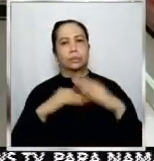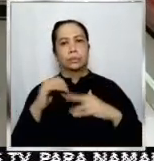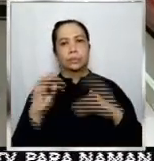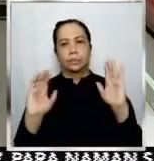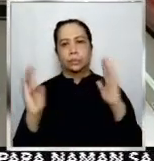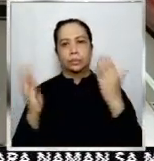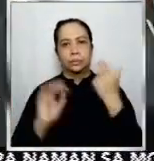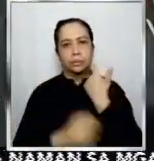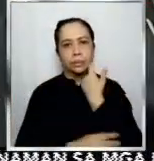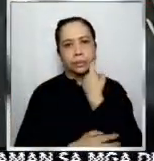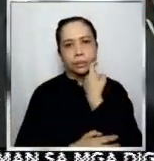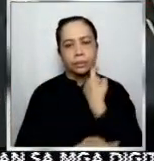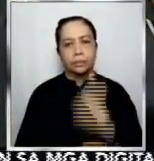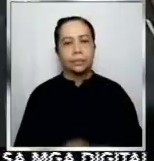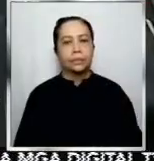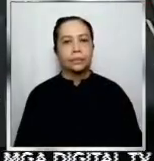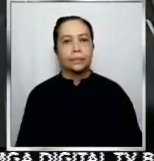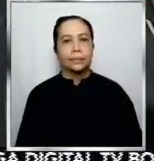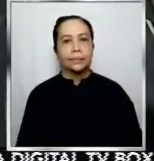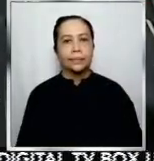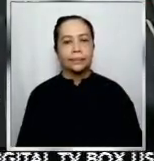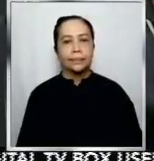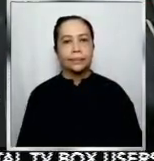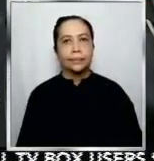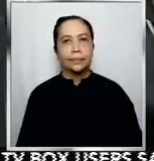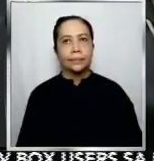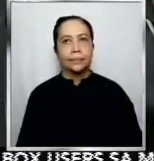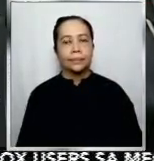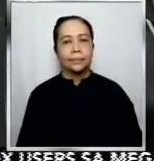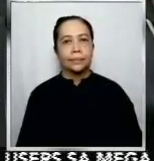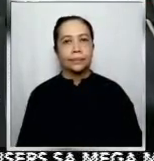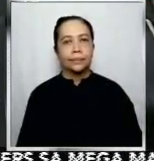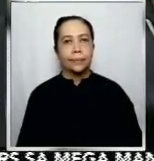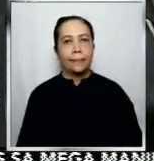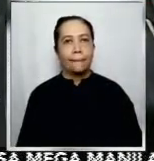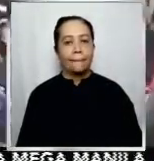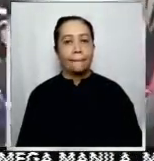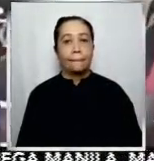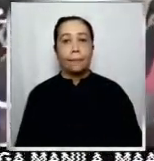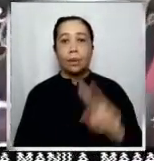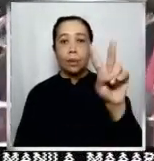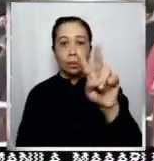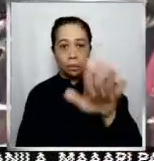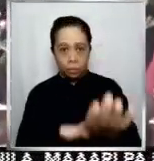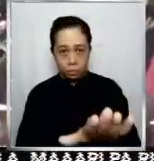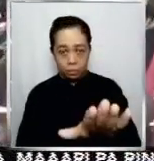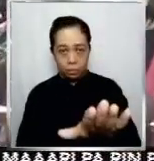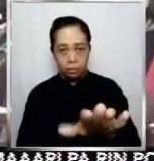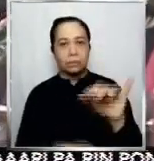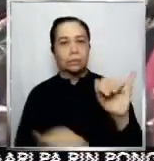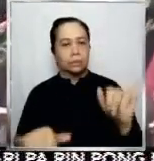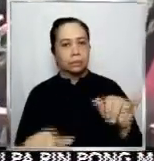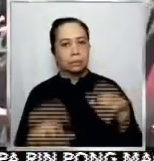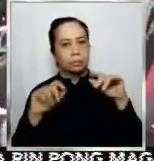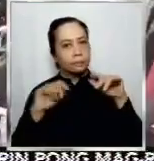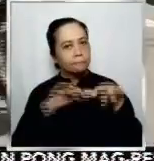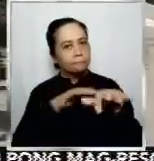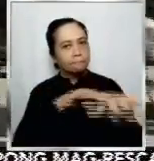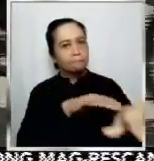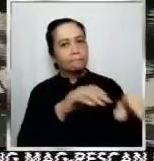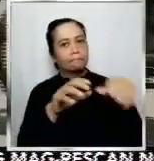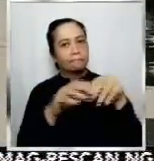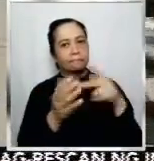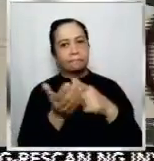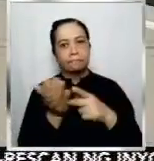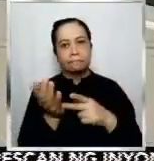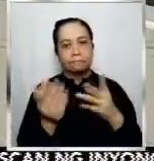Alas 2 ng hapon, ganito na ang daloy ng trapiko sa bahaging ito ng Marcos Highway. Dito rin dumadaan ang mga biyaheng Metro Manila